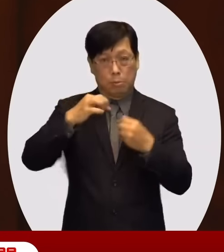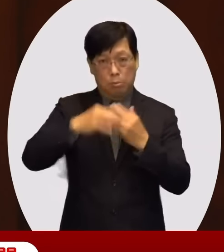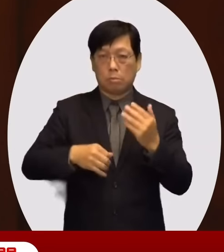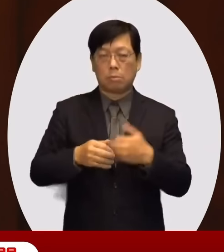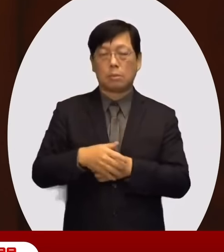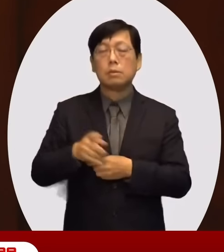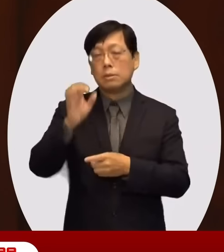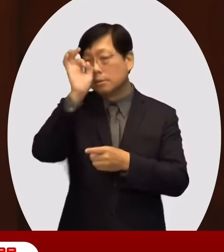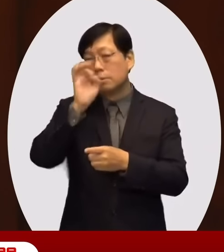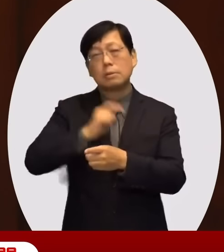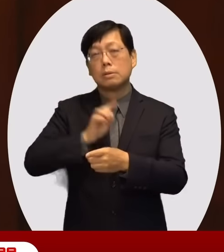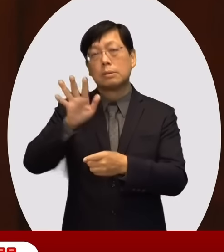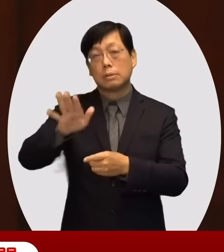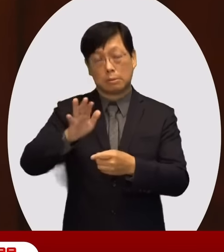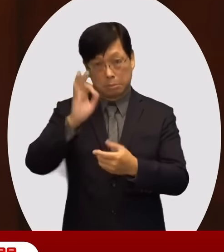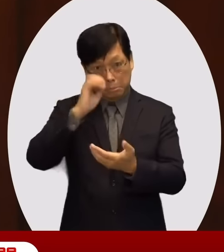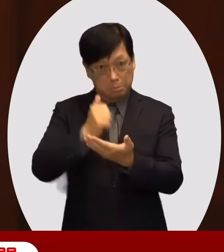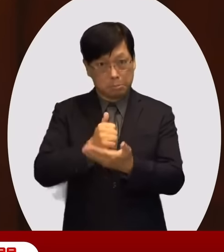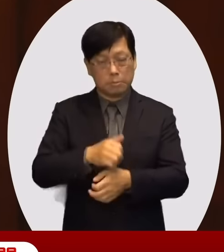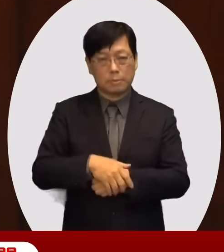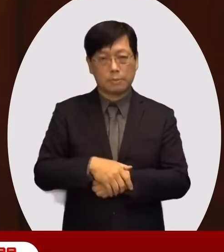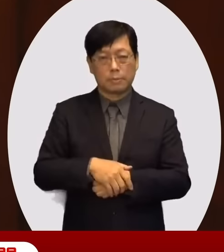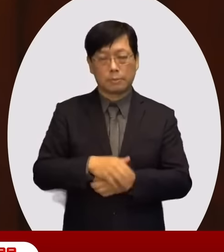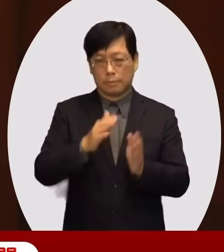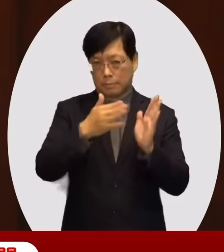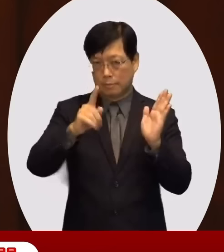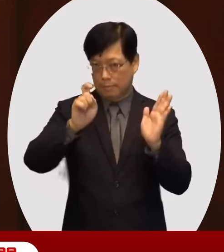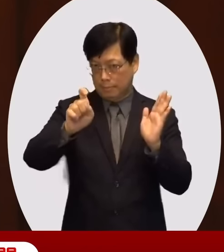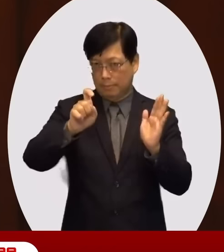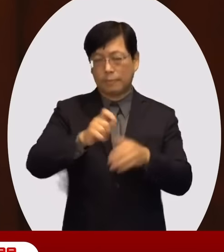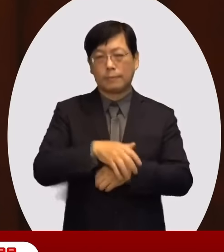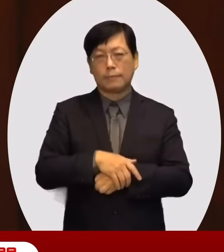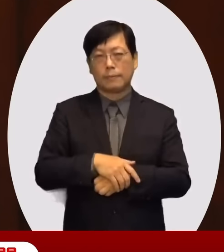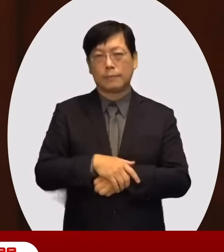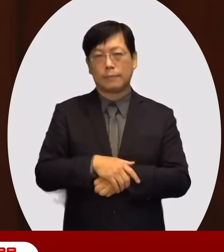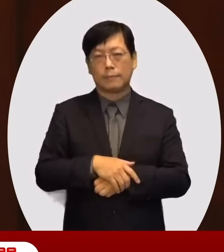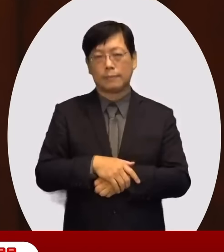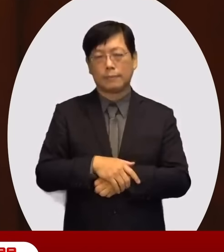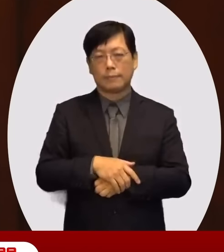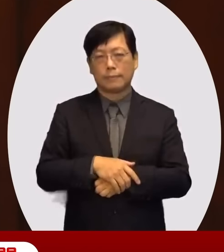您找一下您的答辩书，找到了吗？好哦，第十页。